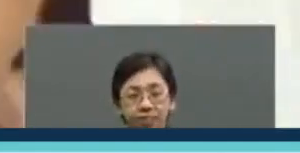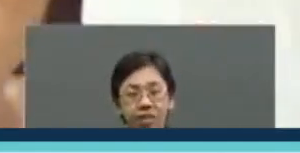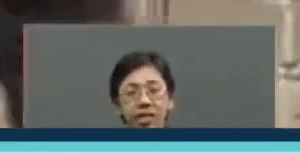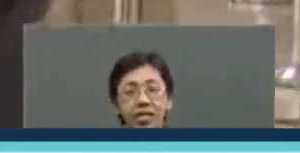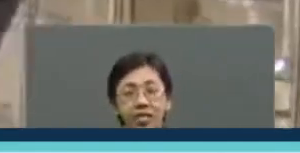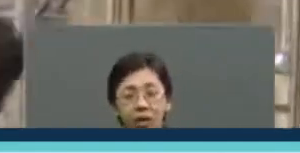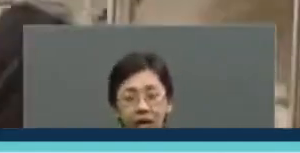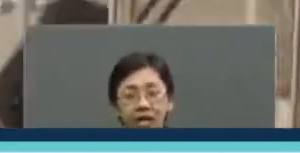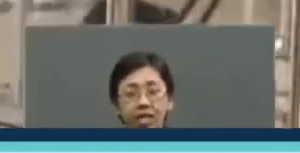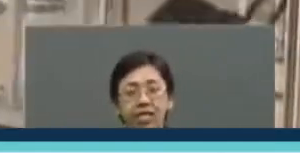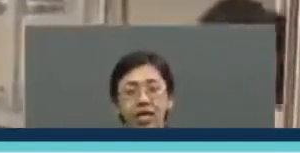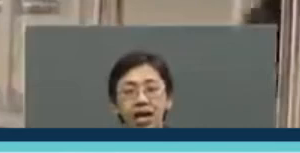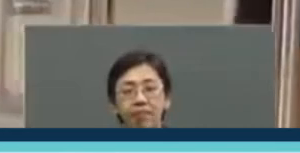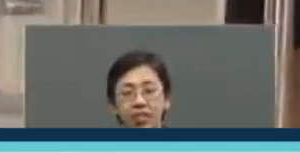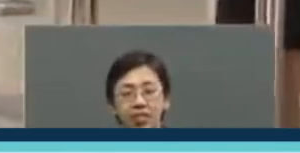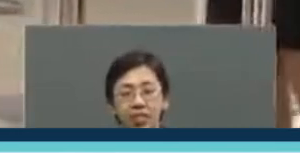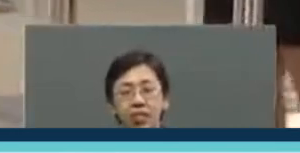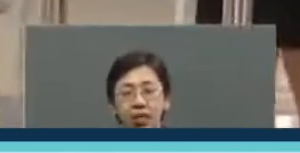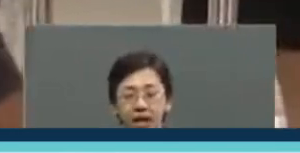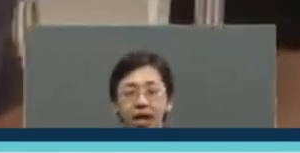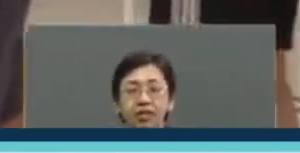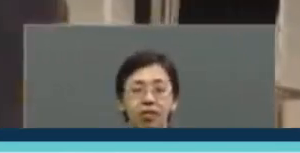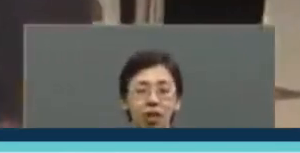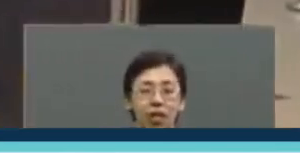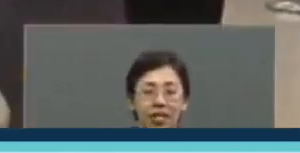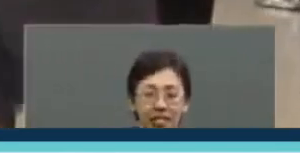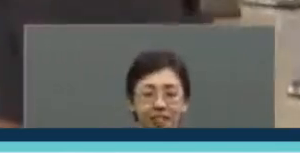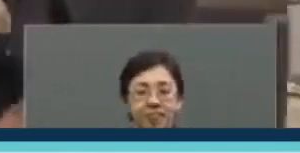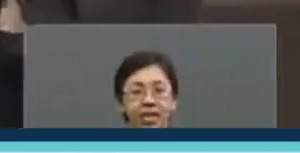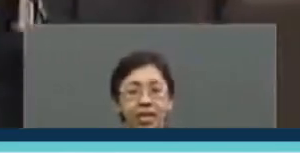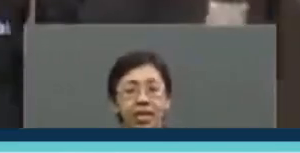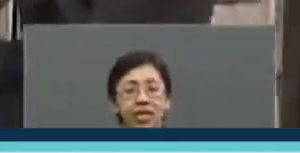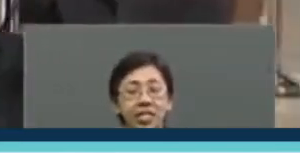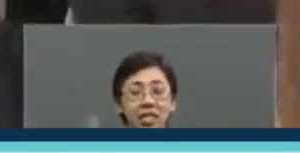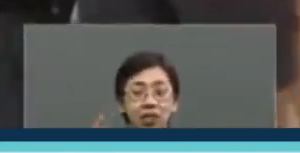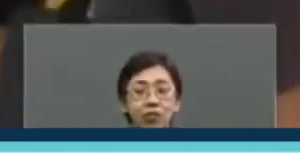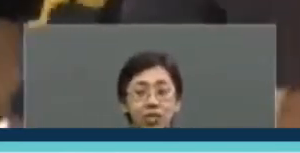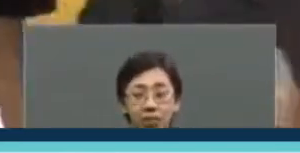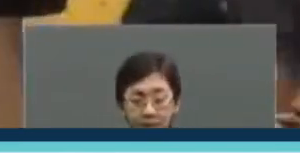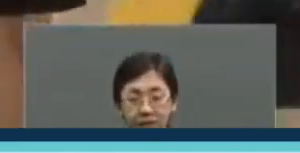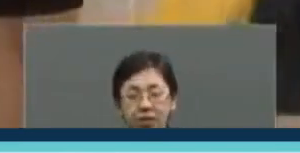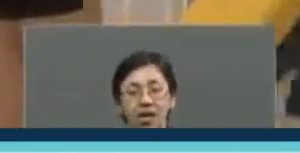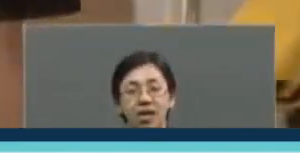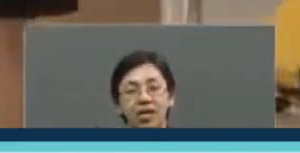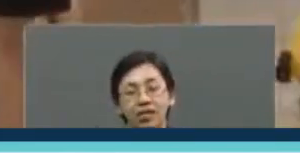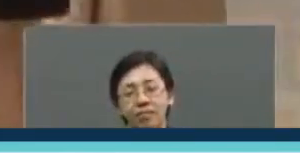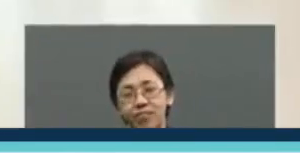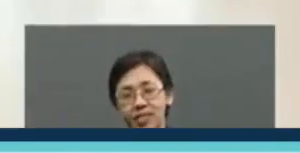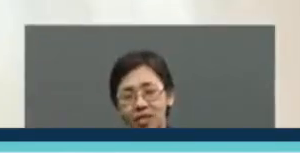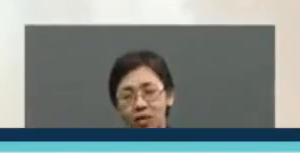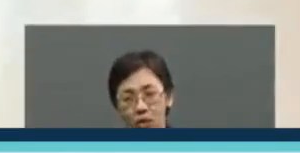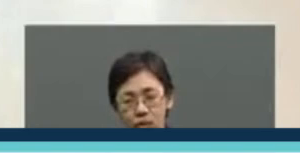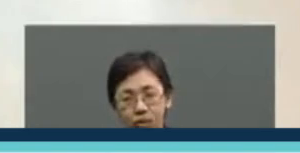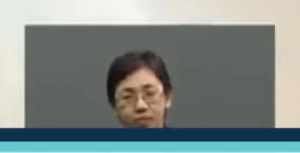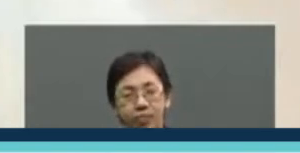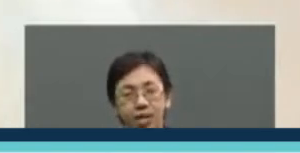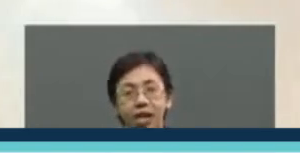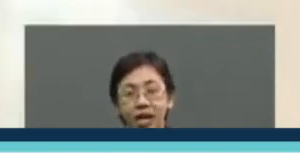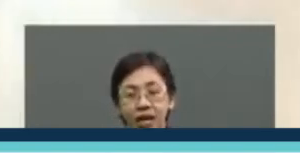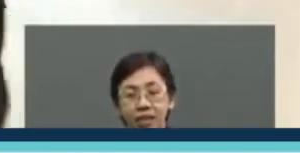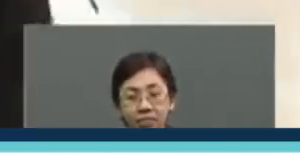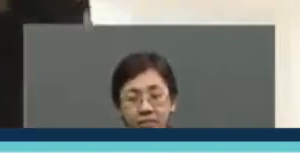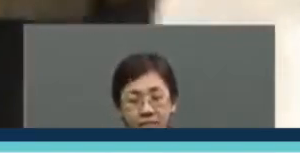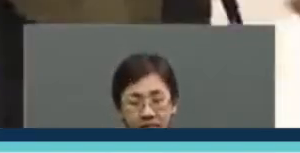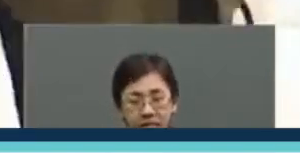วรเนี่ยก็ถือว่าเป็นมิติที่ดีนะครับที่ทำให้การเดินทางระหว่างไทยกับจีนเนี่ยคล่องตัวขึ้นก็คาดว่าจะส่งเสริมการท่องเที่ยวทั้งสองประเทศน